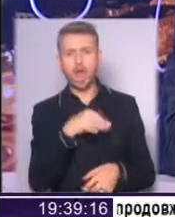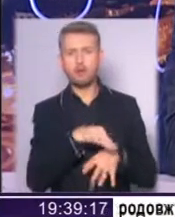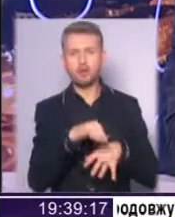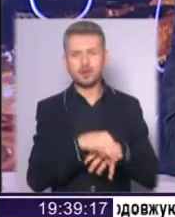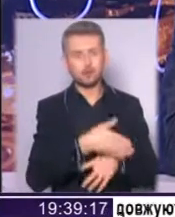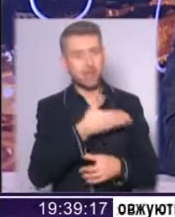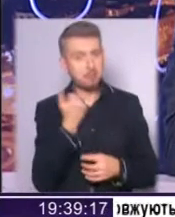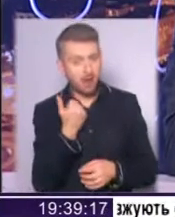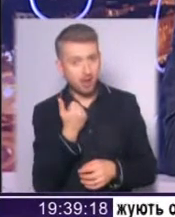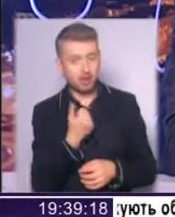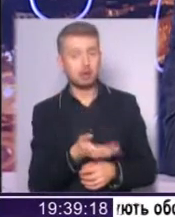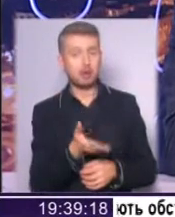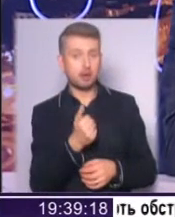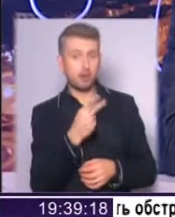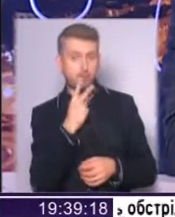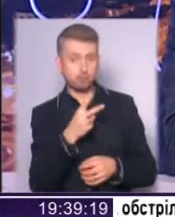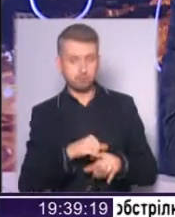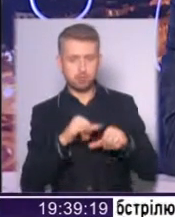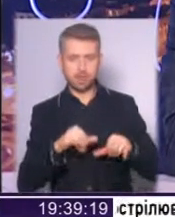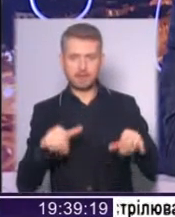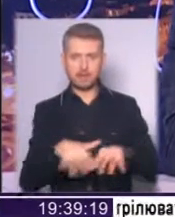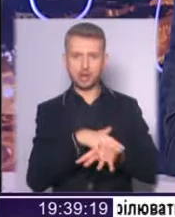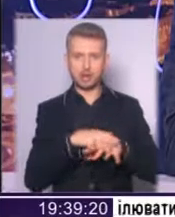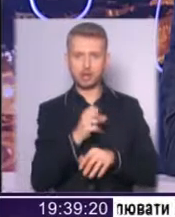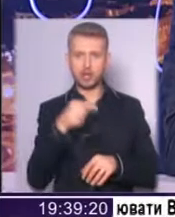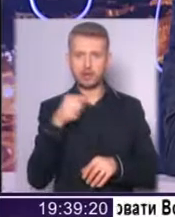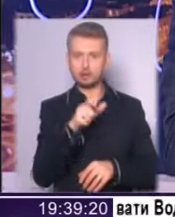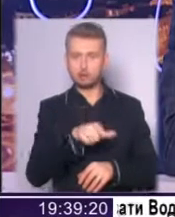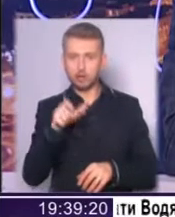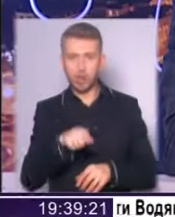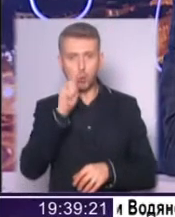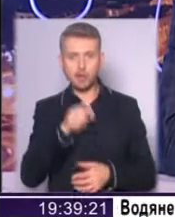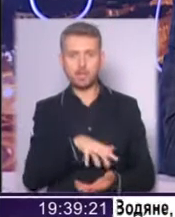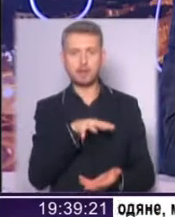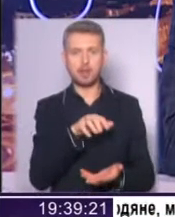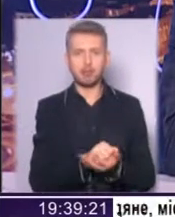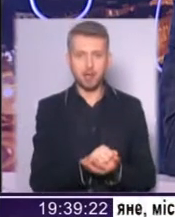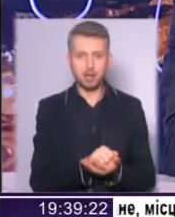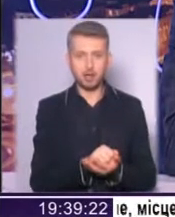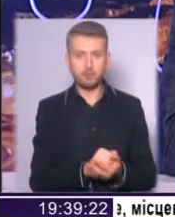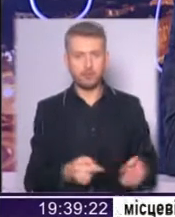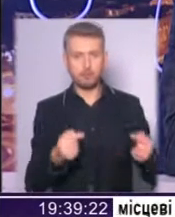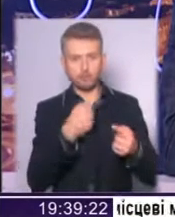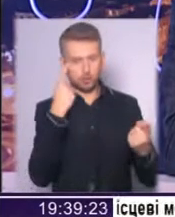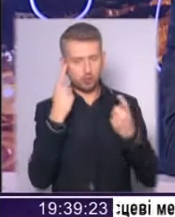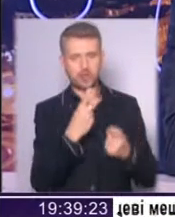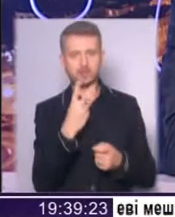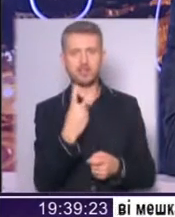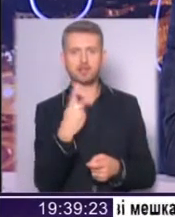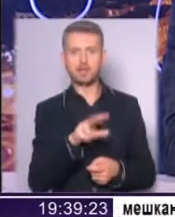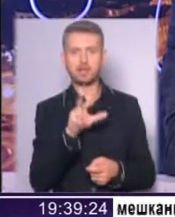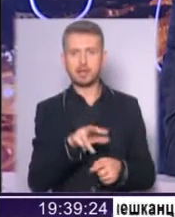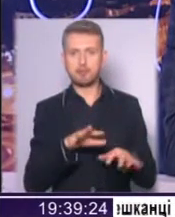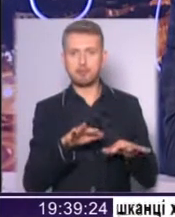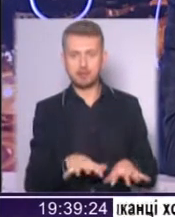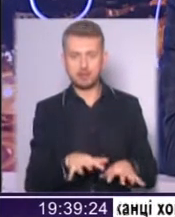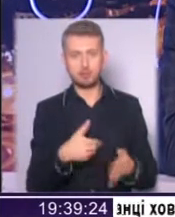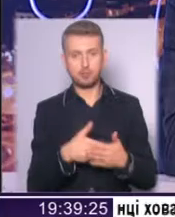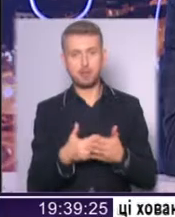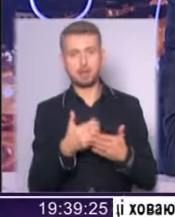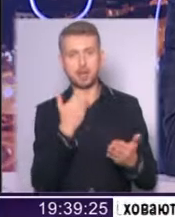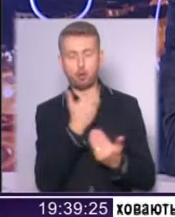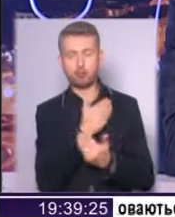хотіла зробити влада. Просто під ту графу вкрасти мільйон черговий. Тобто, давайте, ну, говорити щиро і відверто, це раз. По-друге,